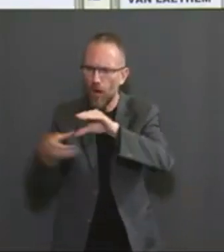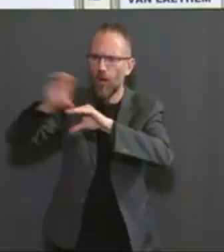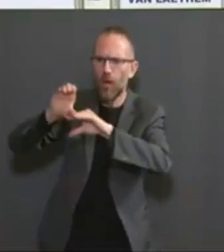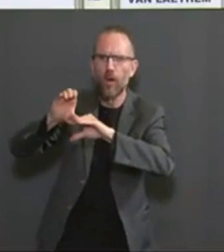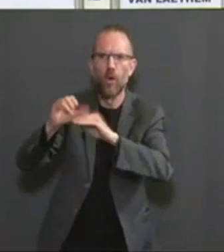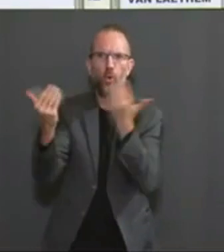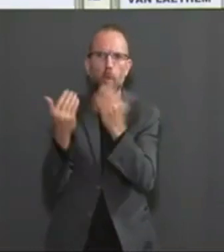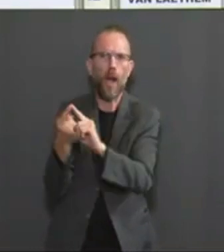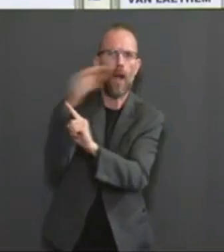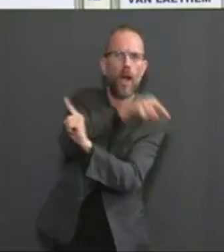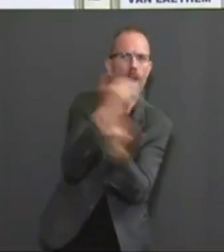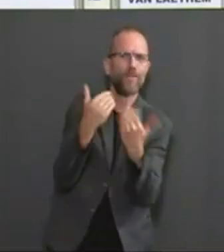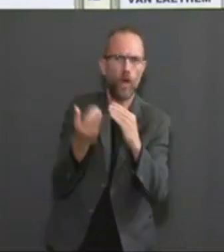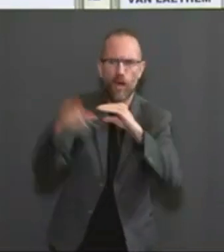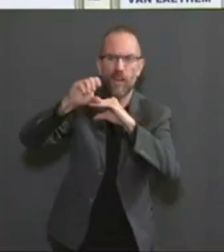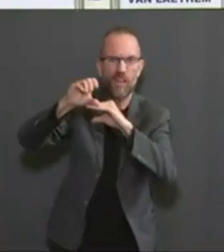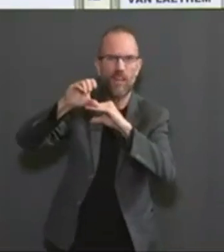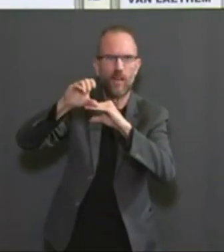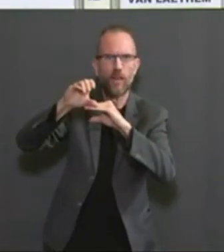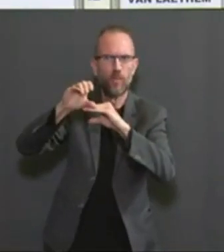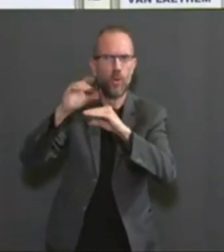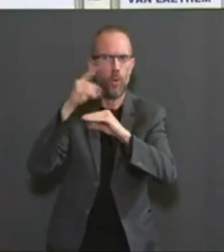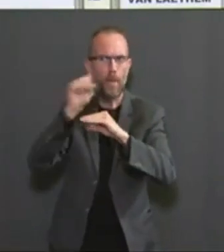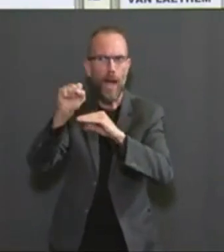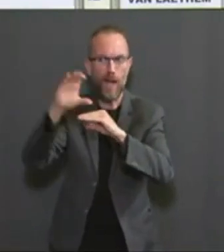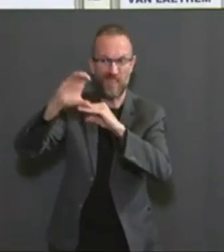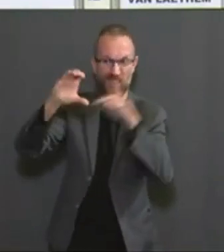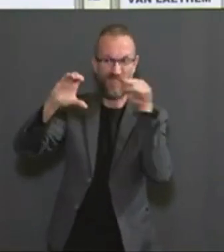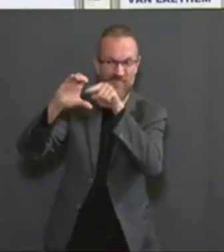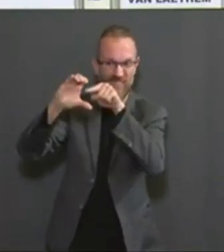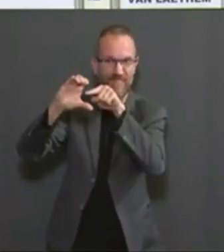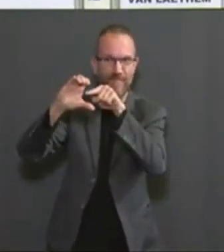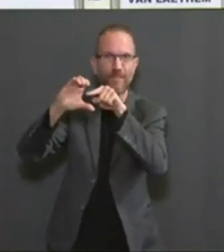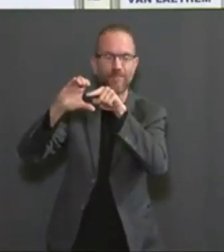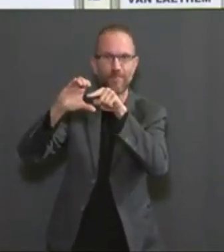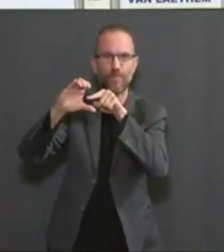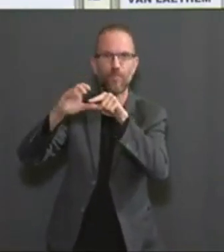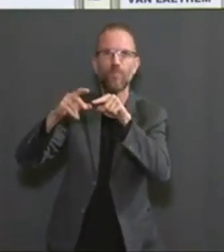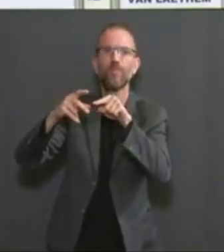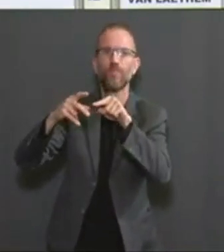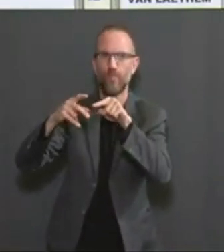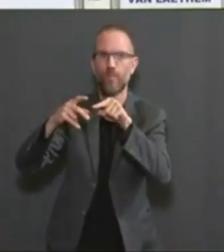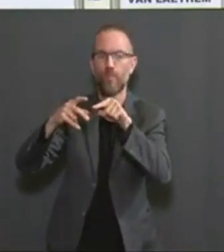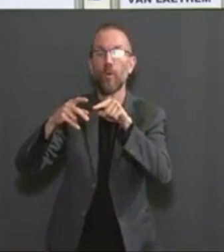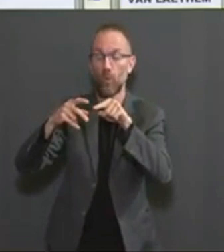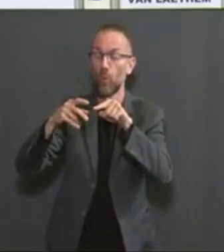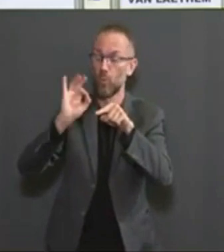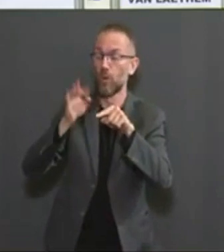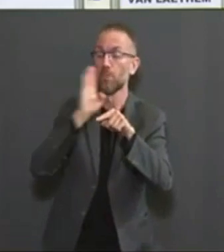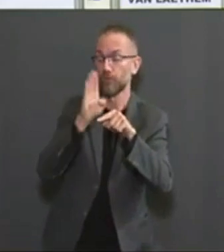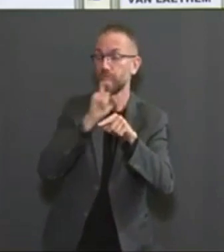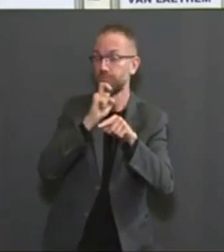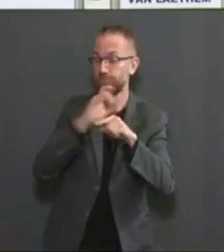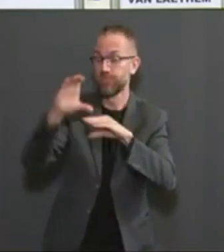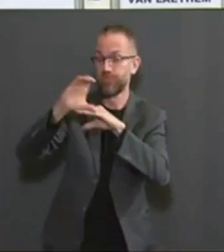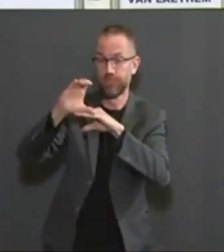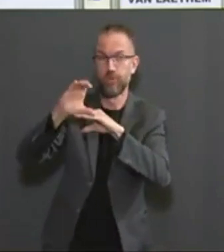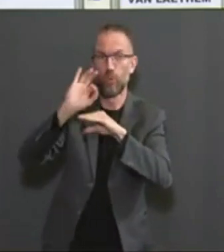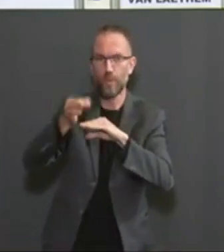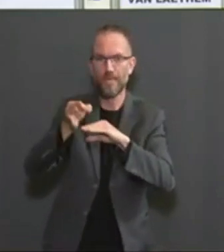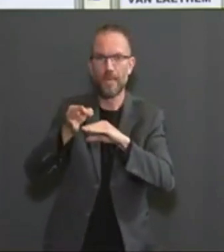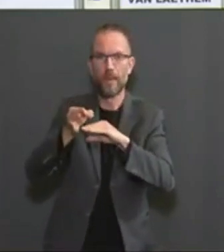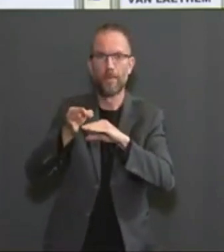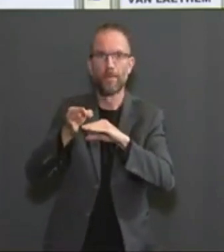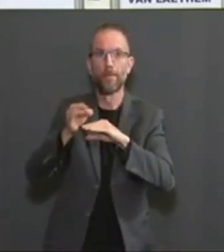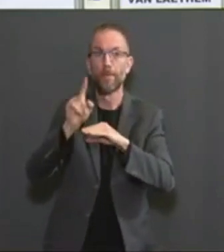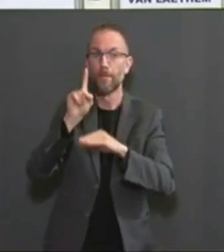les chiffres de surmortalité sont aussi élevés et dans certains cas considérablement plus élevés dans d'autres